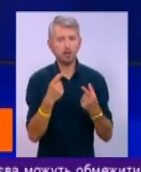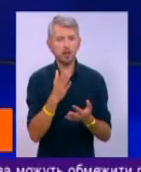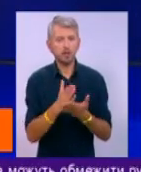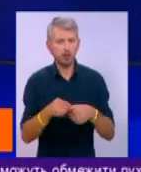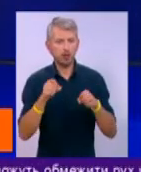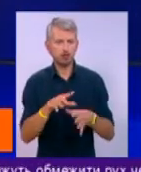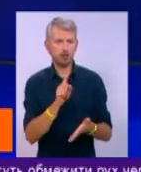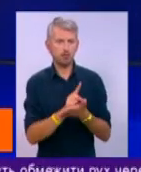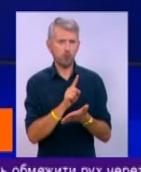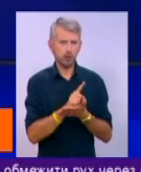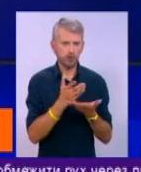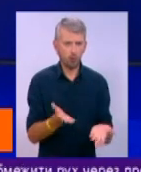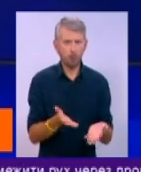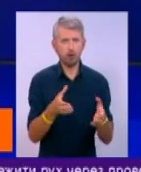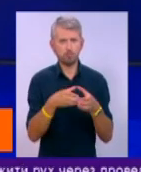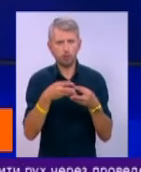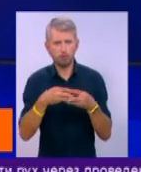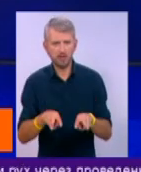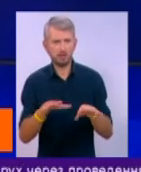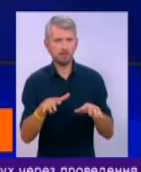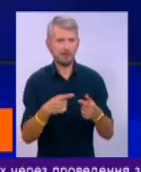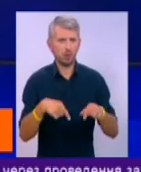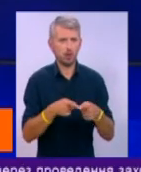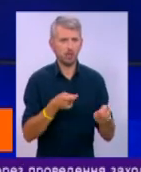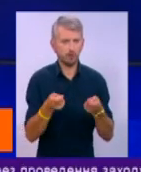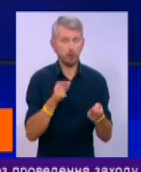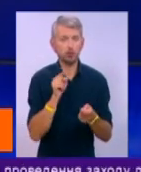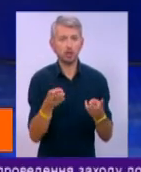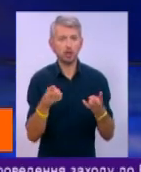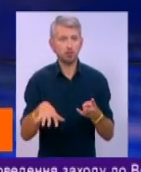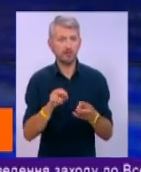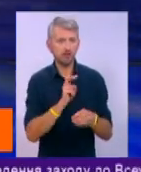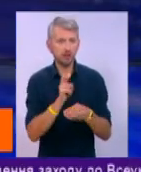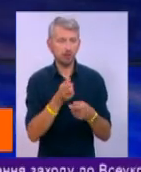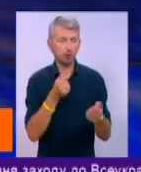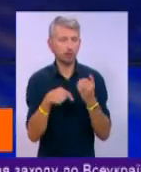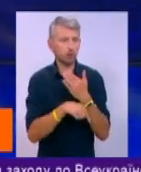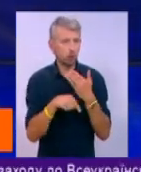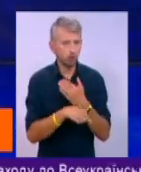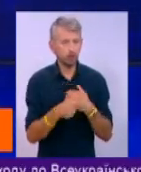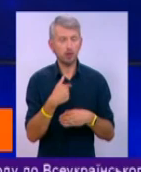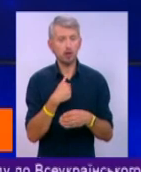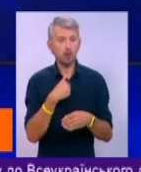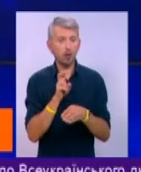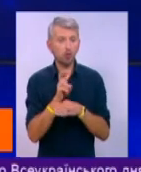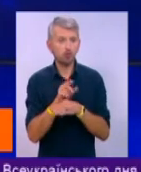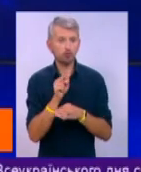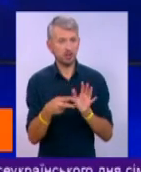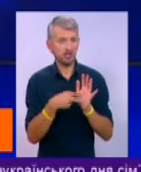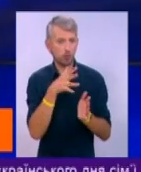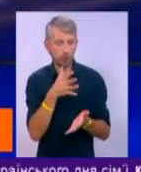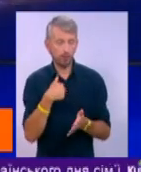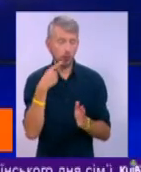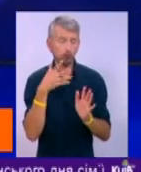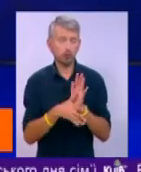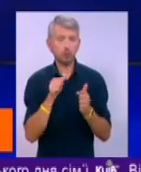рішення податкової, кабінету міністрів, місцеві органи влади. Отуди треба всім іти і боротися з корупцією. І я хожу, даруйте, вже туди 7 років. Я